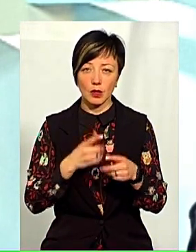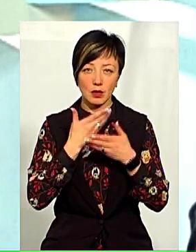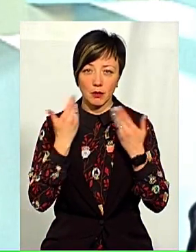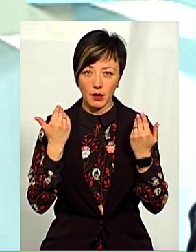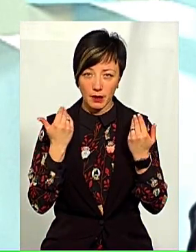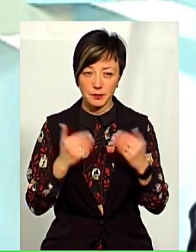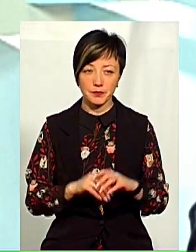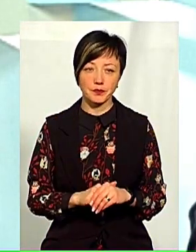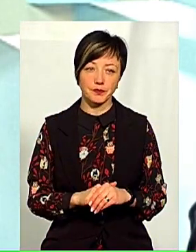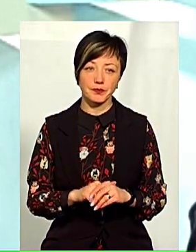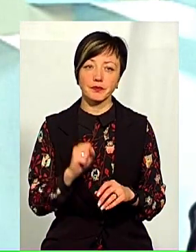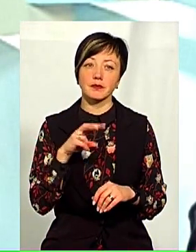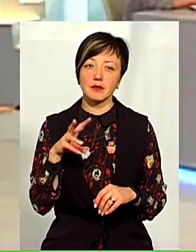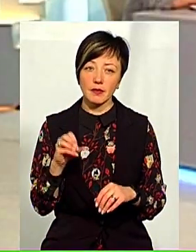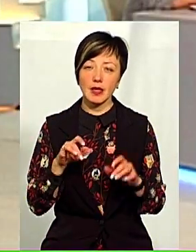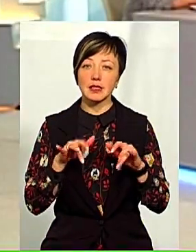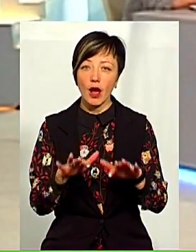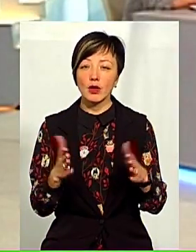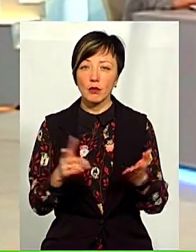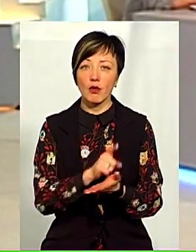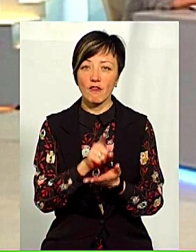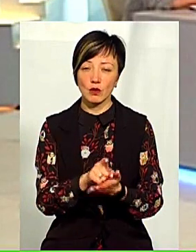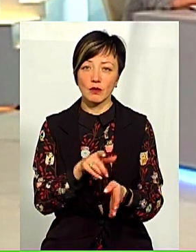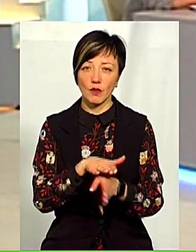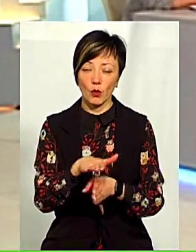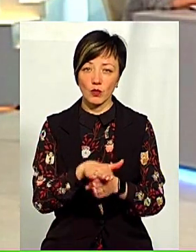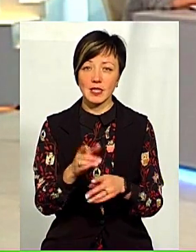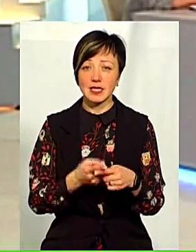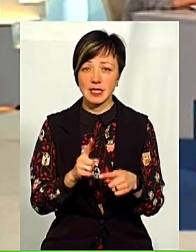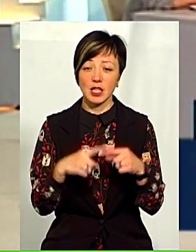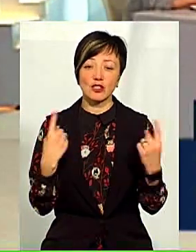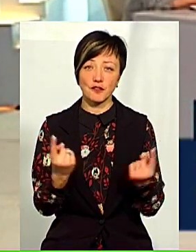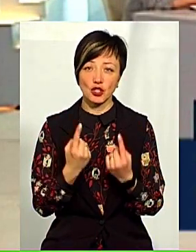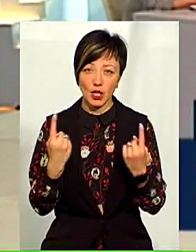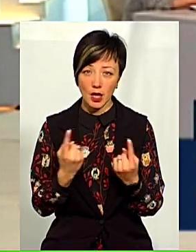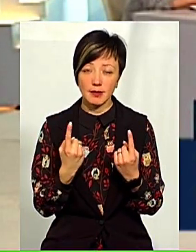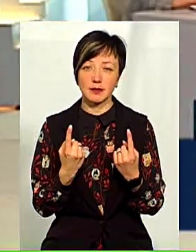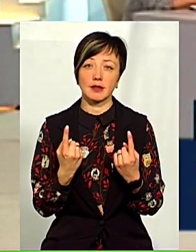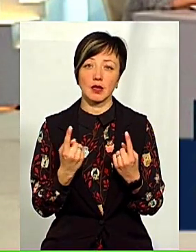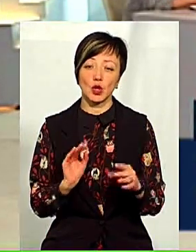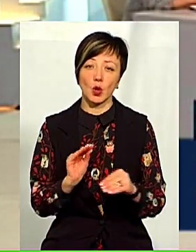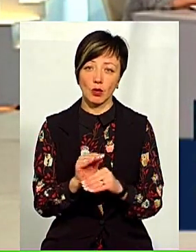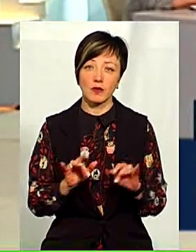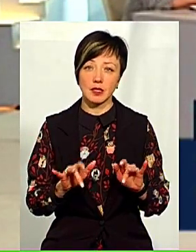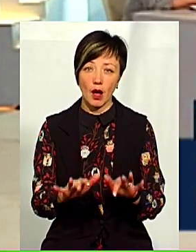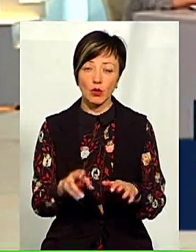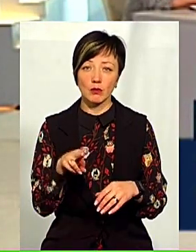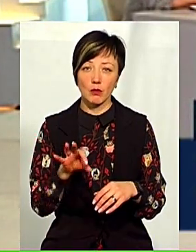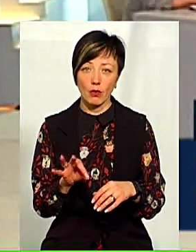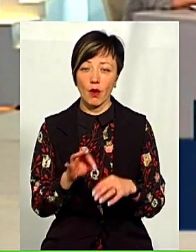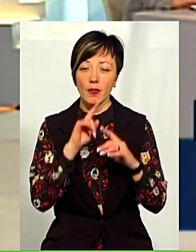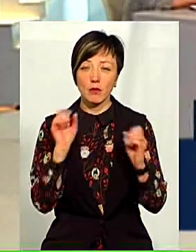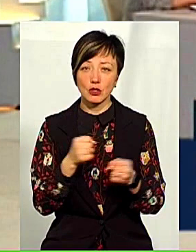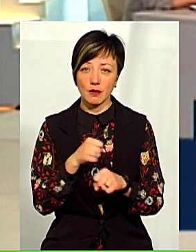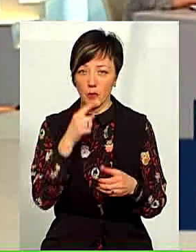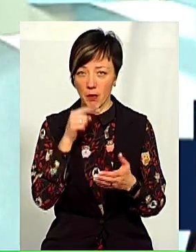його немає, але ті заходи, які повинні проводитись, це звичайні додаткові заходи по унеможливленню